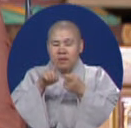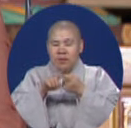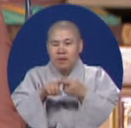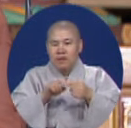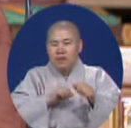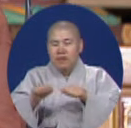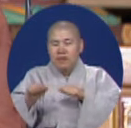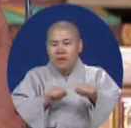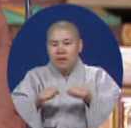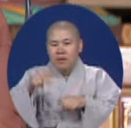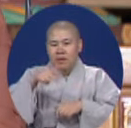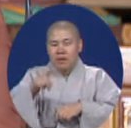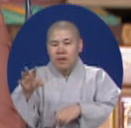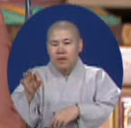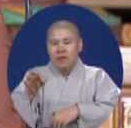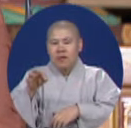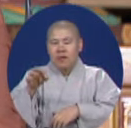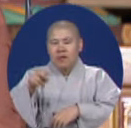실천하는 것이 자성문 수행이고요.